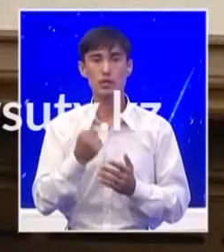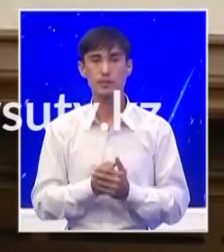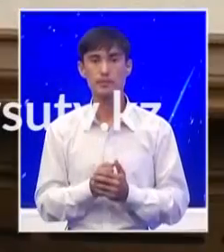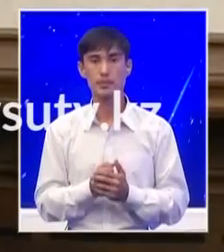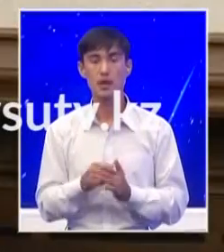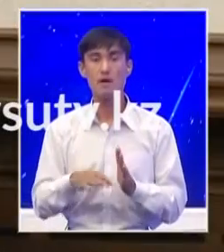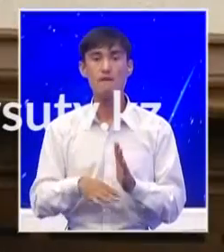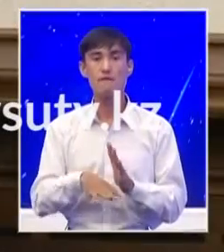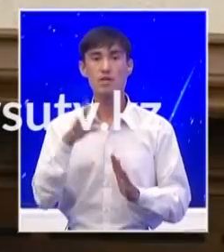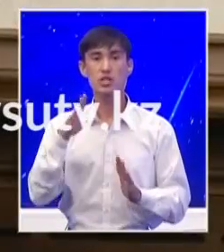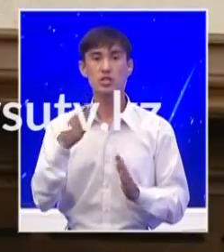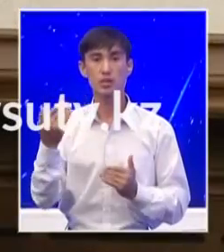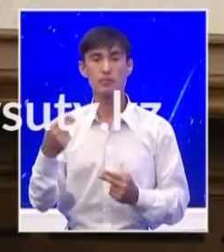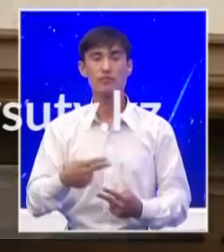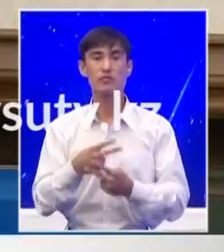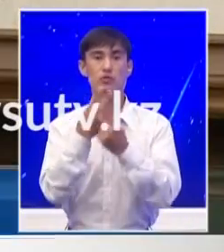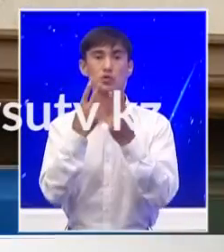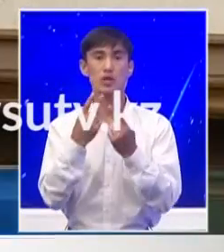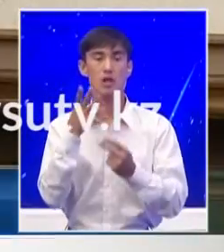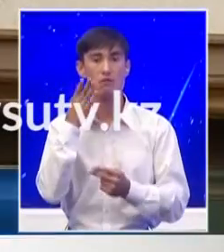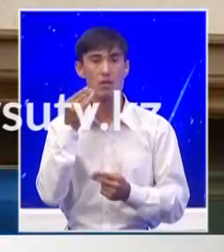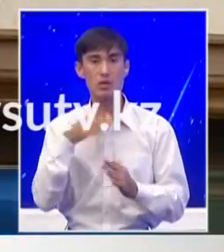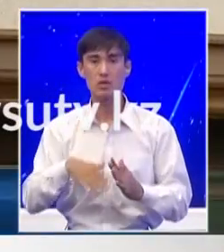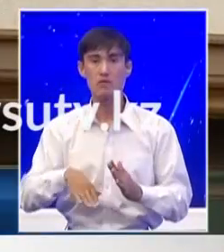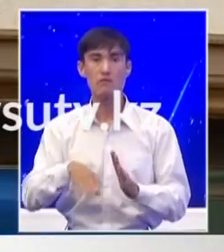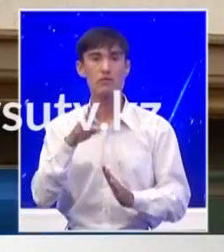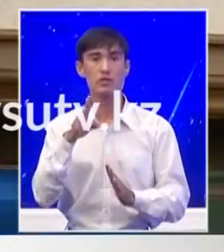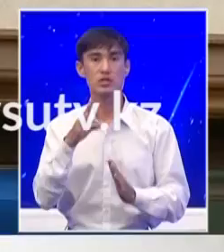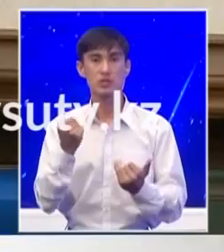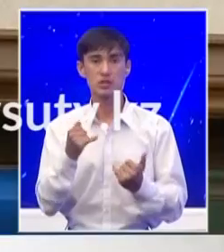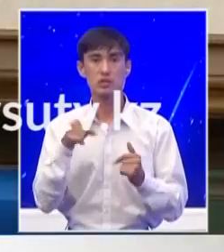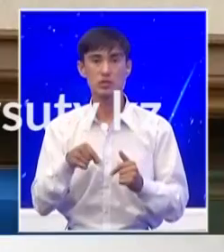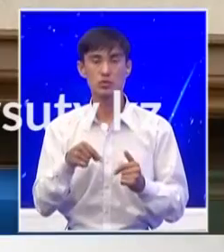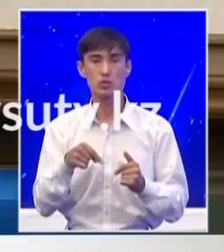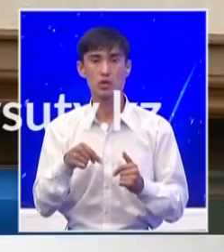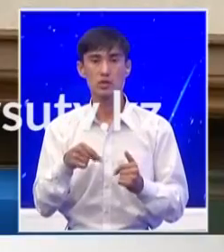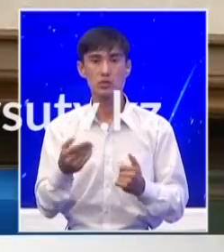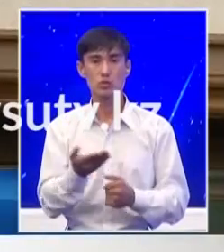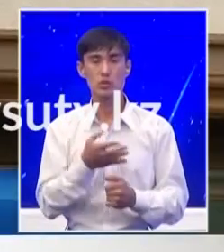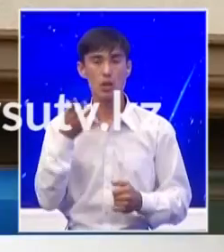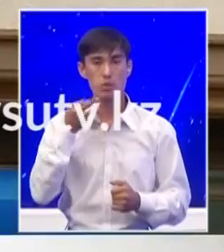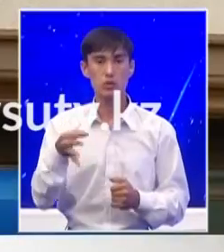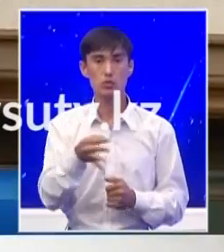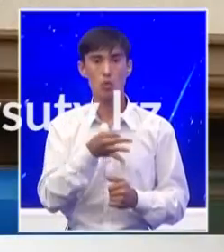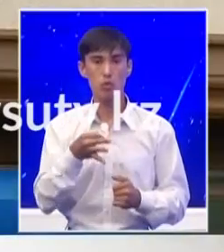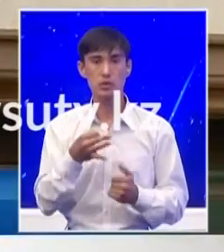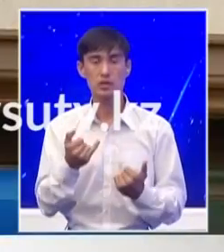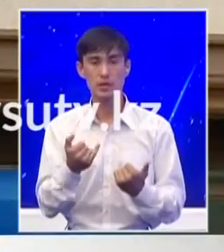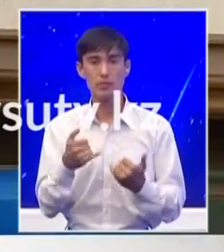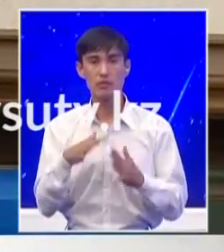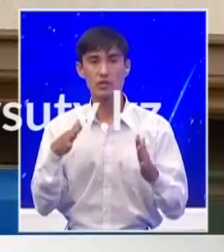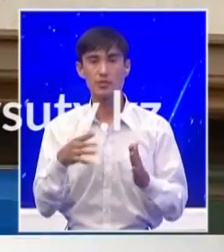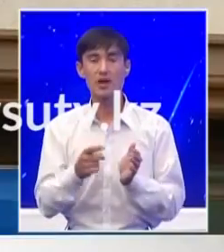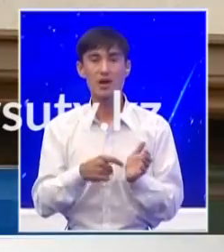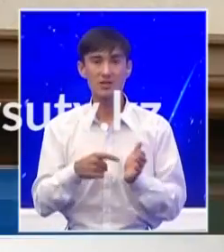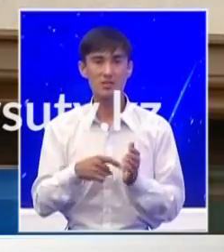Выше, чем в Нур-Султане, выше, чем в Алмате, выше, чем в промышленных зонах Карагандинской, Павлодарской,